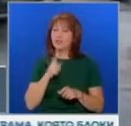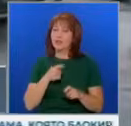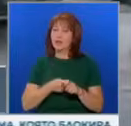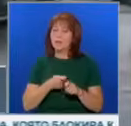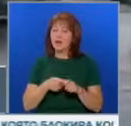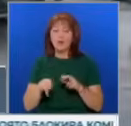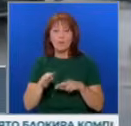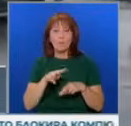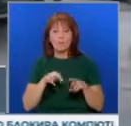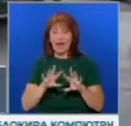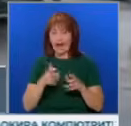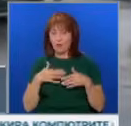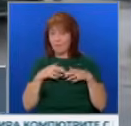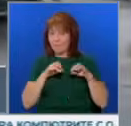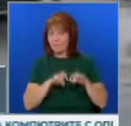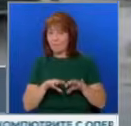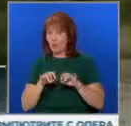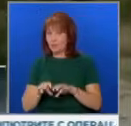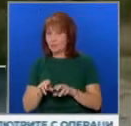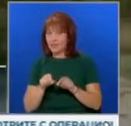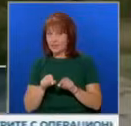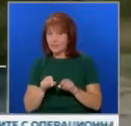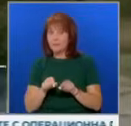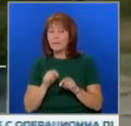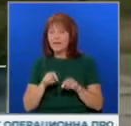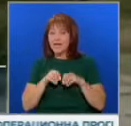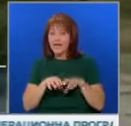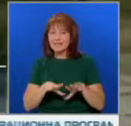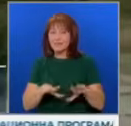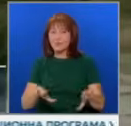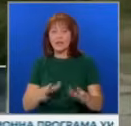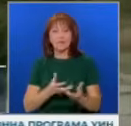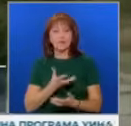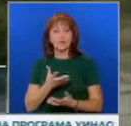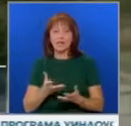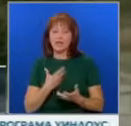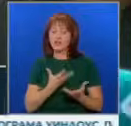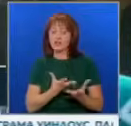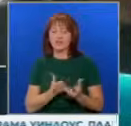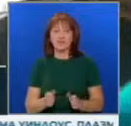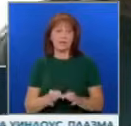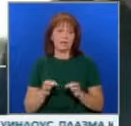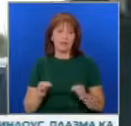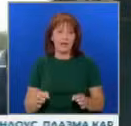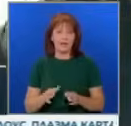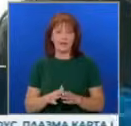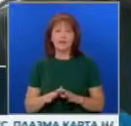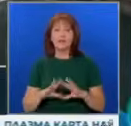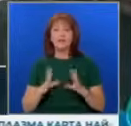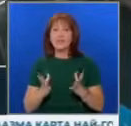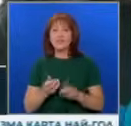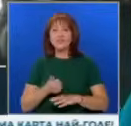извършена проверка и ако има пропуски, които са допуснати при разпространението на пожара, ще бъдат взети мерки. С всички